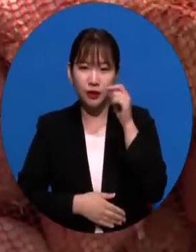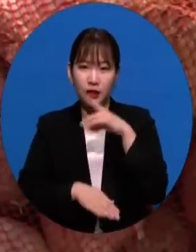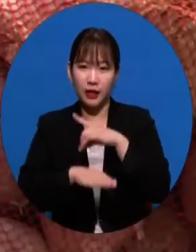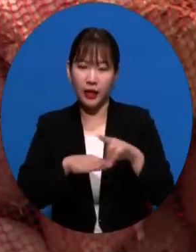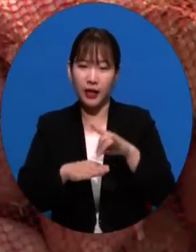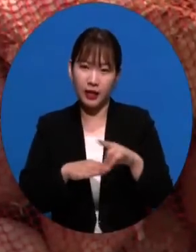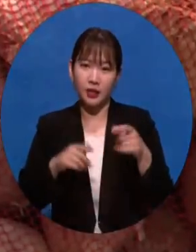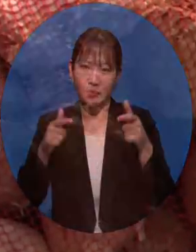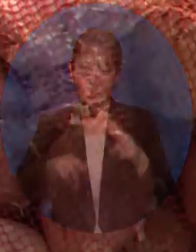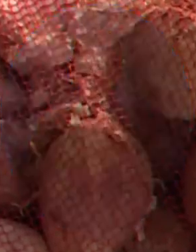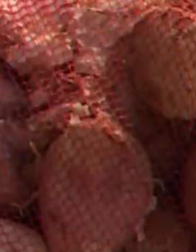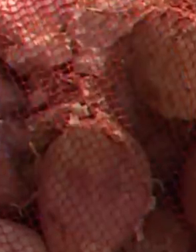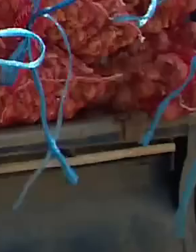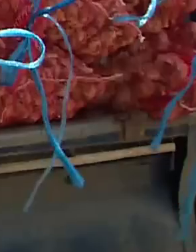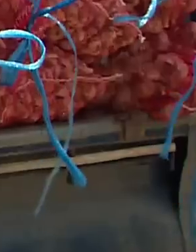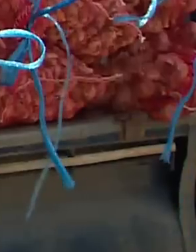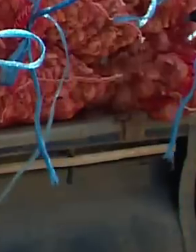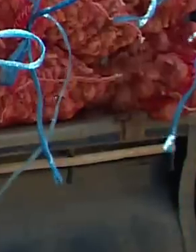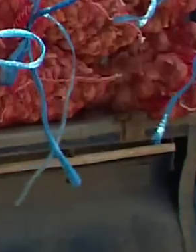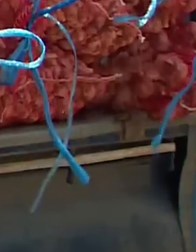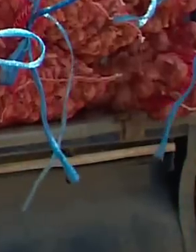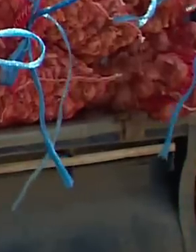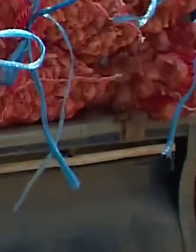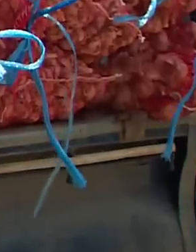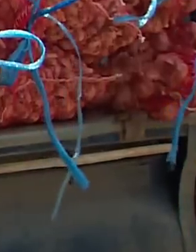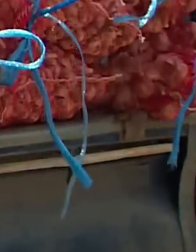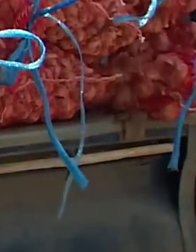농가들의 씨름은 더욱 깊어지고 있습니다 MBC 뉴스 신광합니다